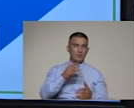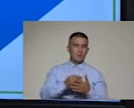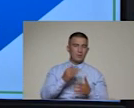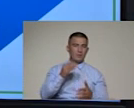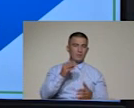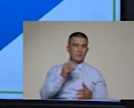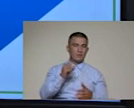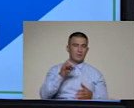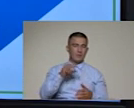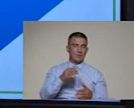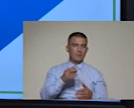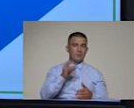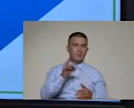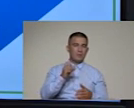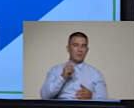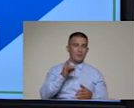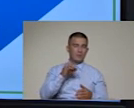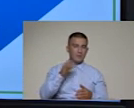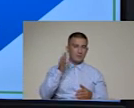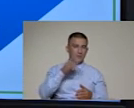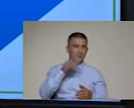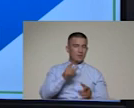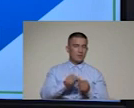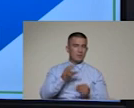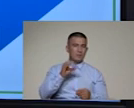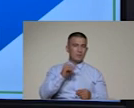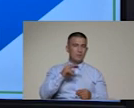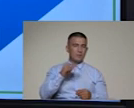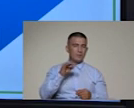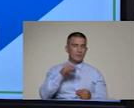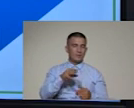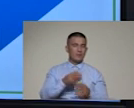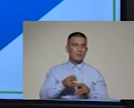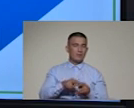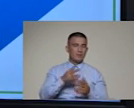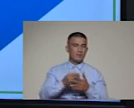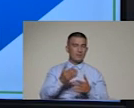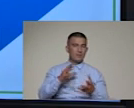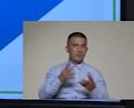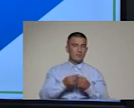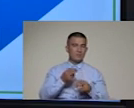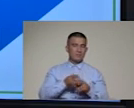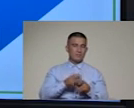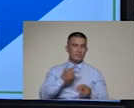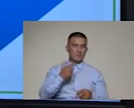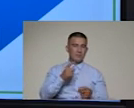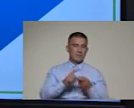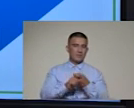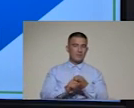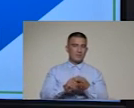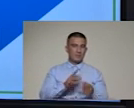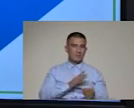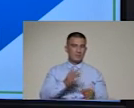ftorid, vodorod bromid, vodorod sulfid. Bular asosan gaz holatda bo'lgan birikmalar